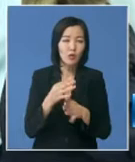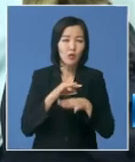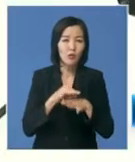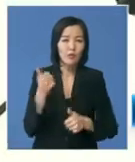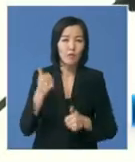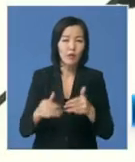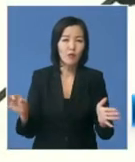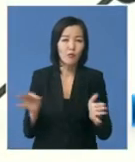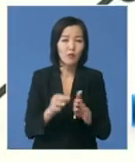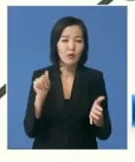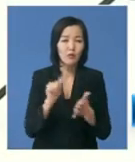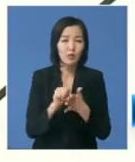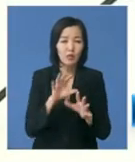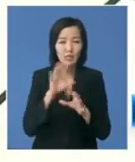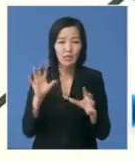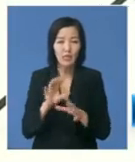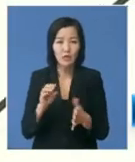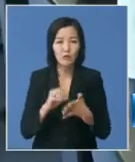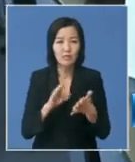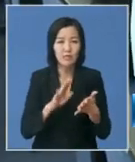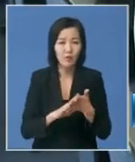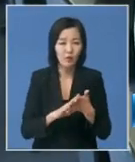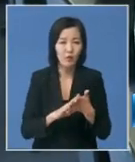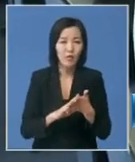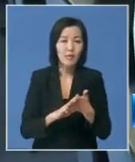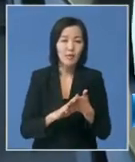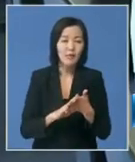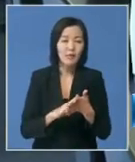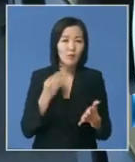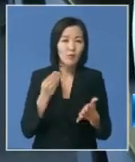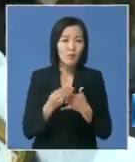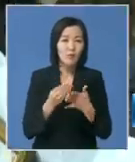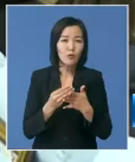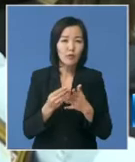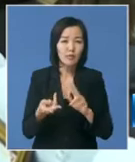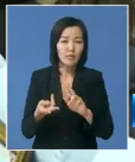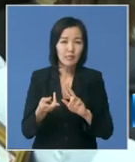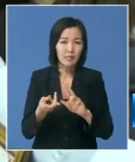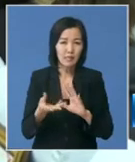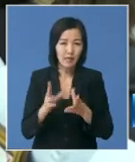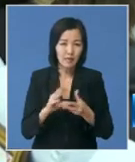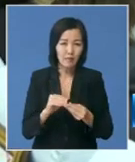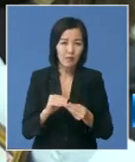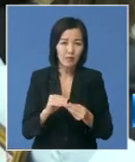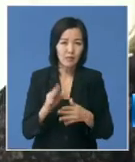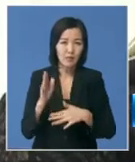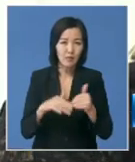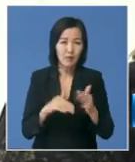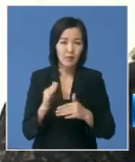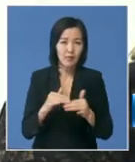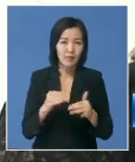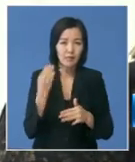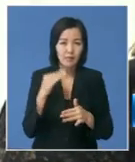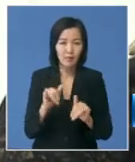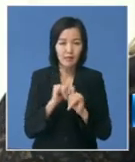өткізілген байқаудың мақсаты құжаттарды сақтау, есепке алу. Сонымен қатар олардың құндылықтарына сараптама жасайтын мамандар